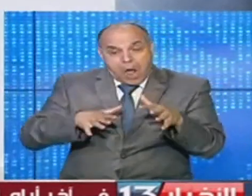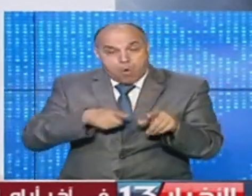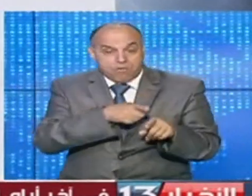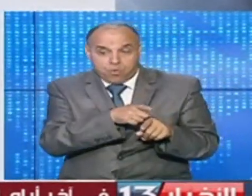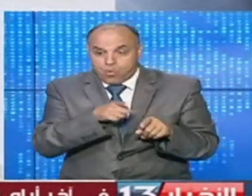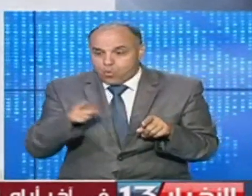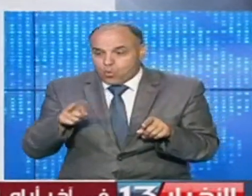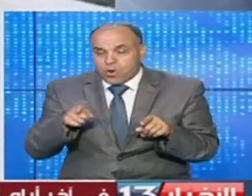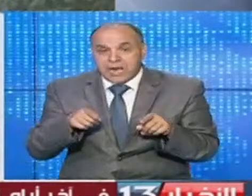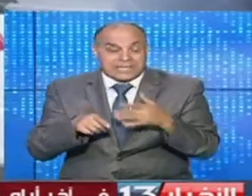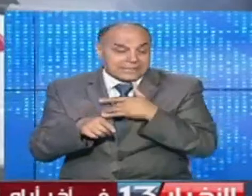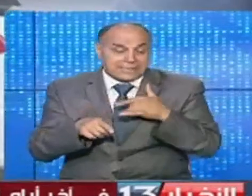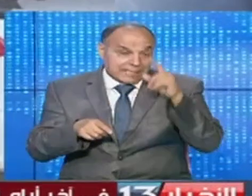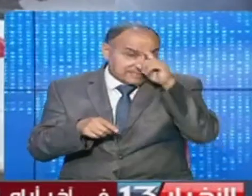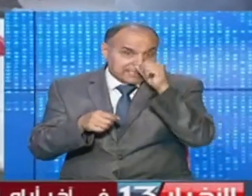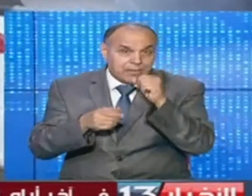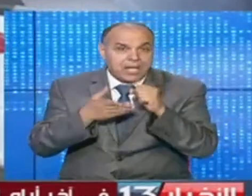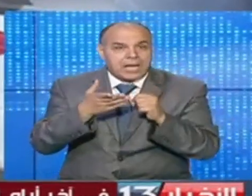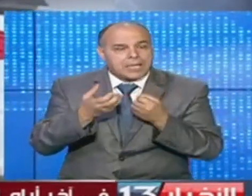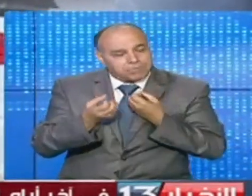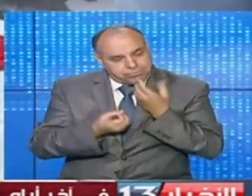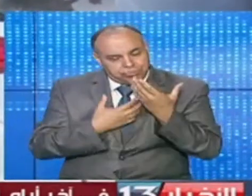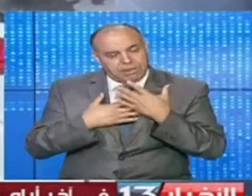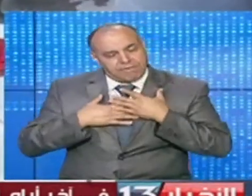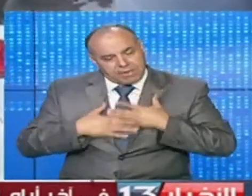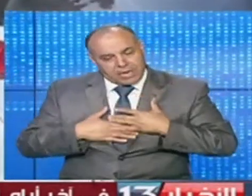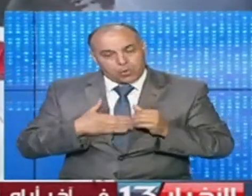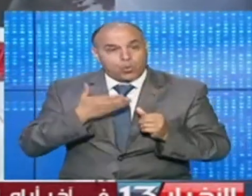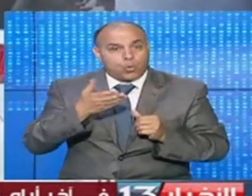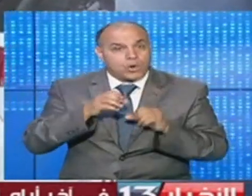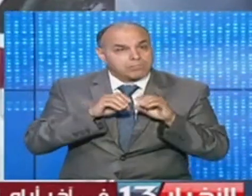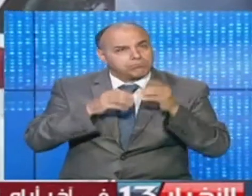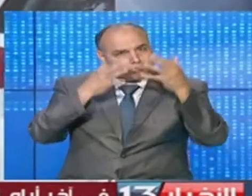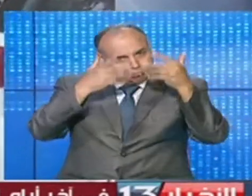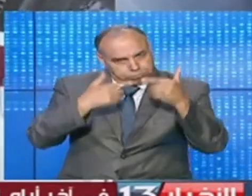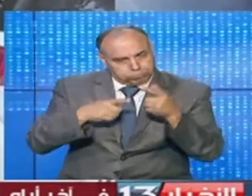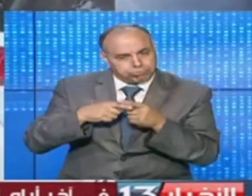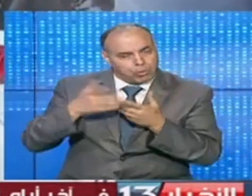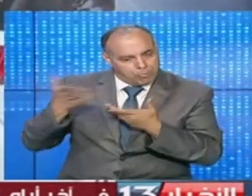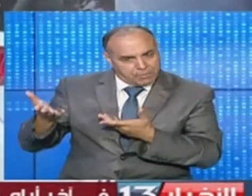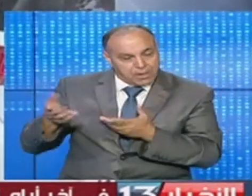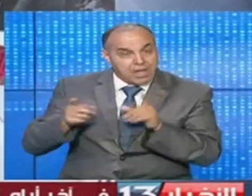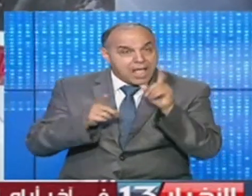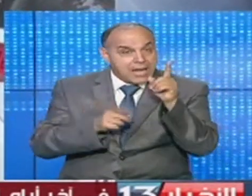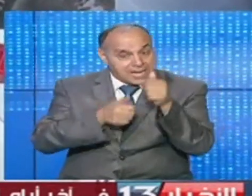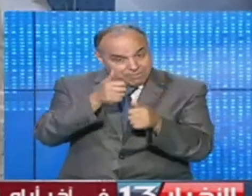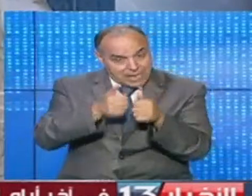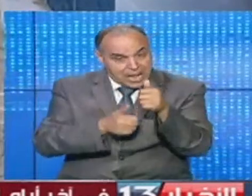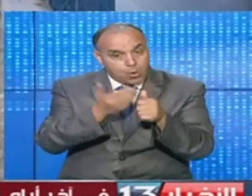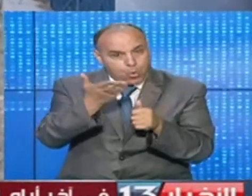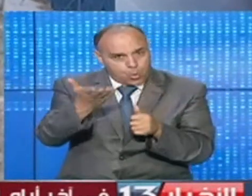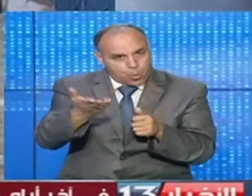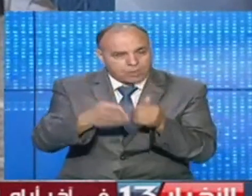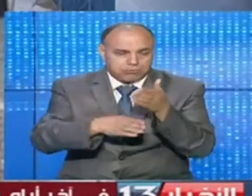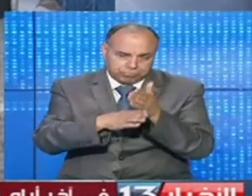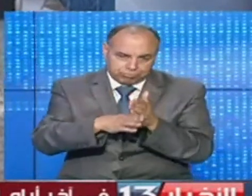الوضع الصحي الا انهم بالنتائج خاصه وان الامتحانات